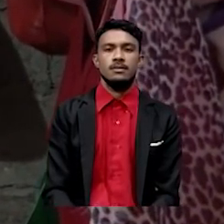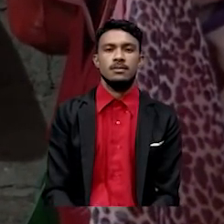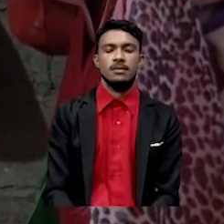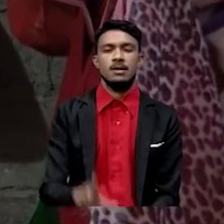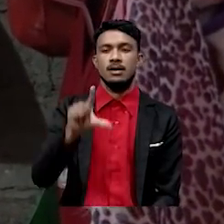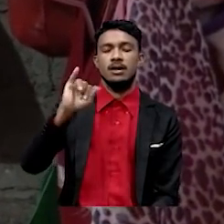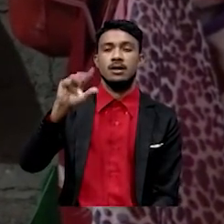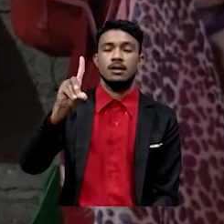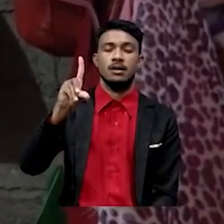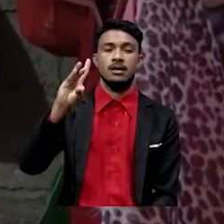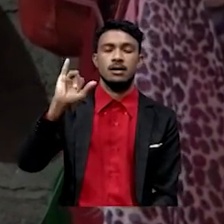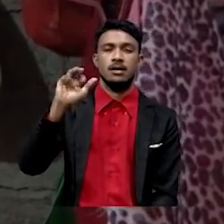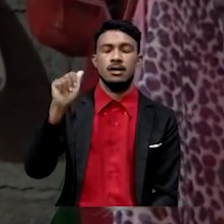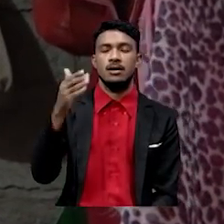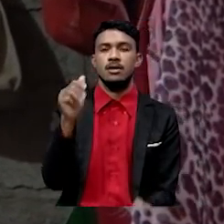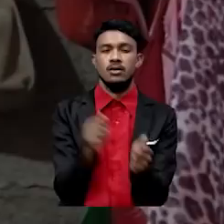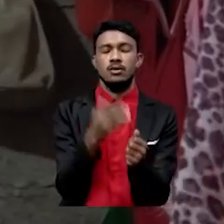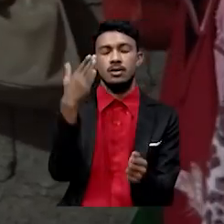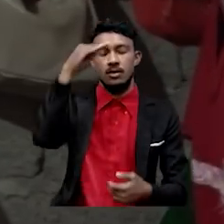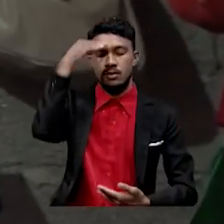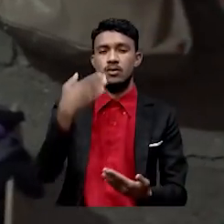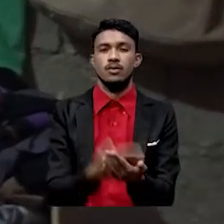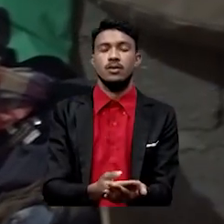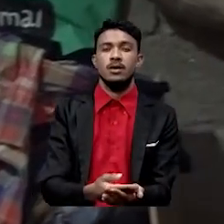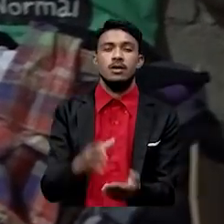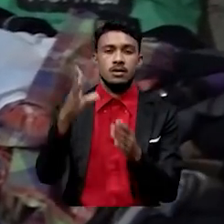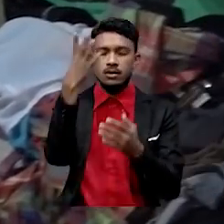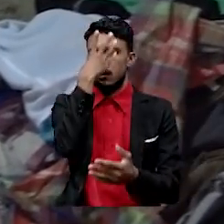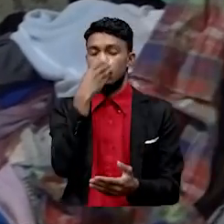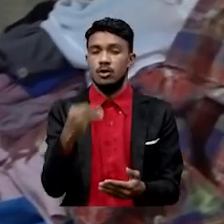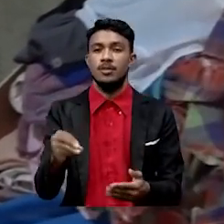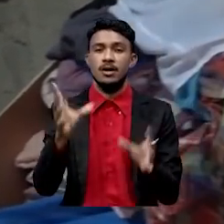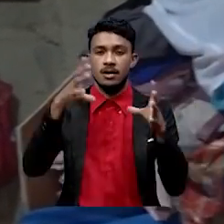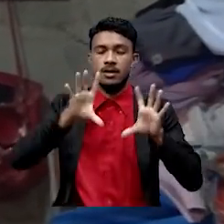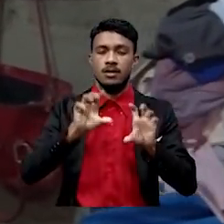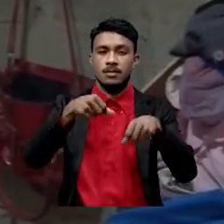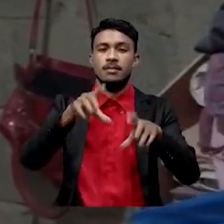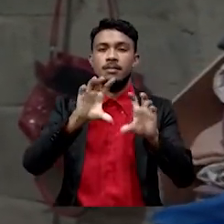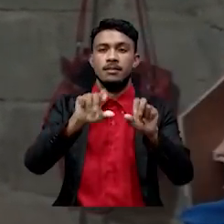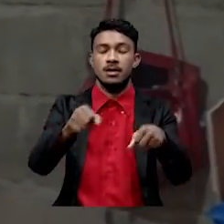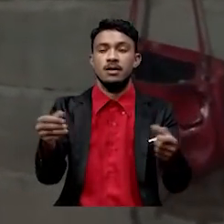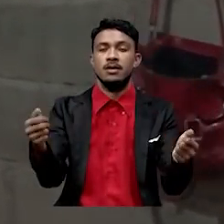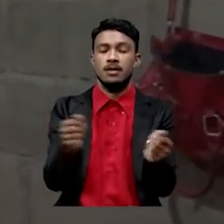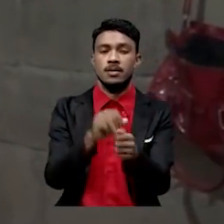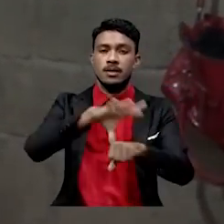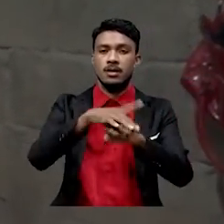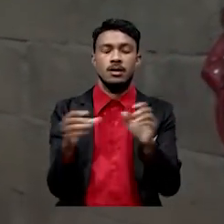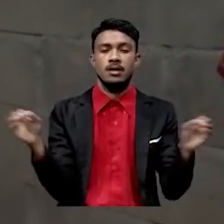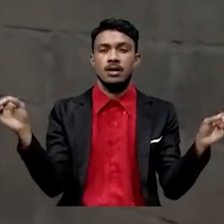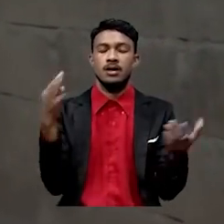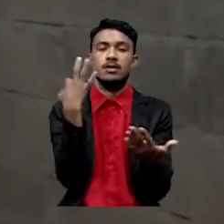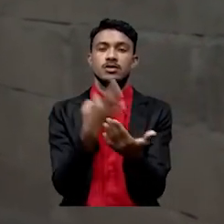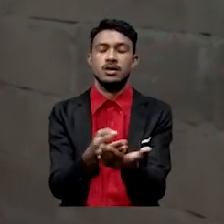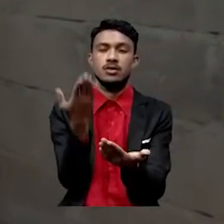Lidia honi oang tengki toba deit iha biti nebe nahe iha rai tambala iha kapasidadi atu sosa